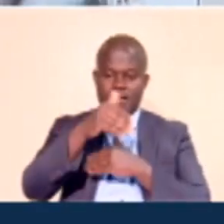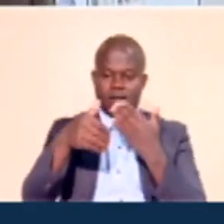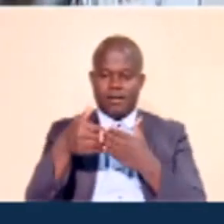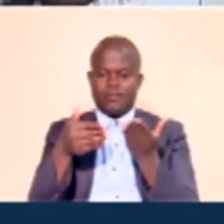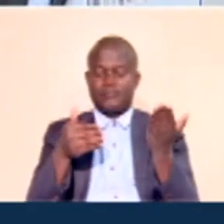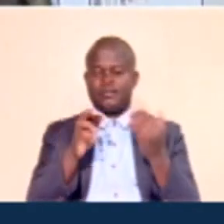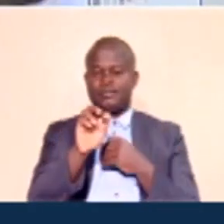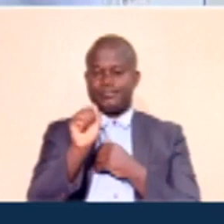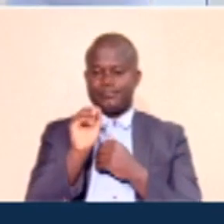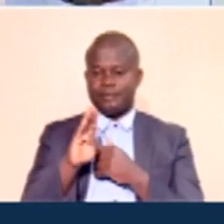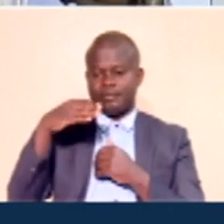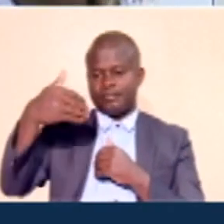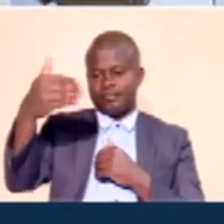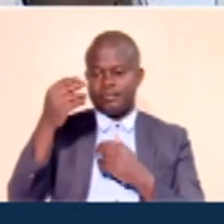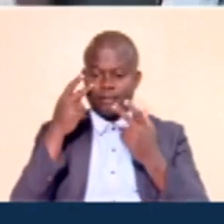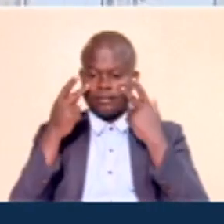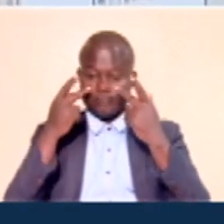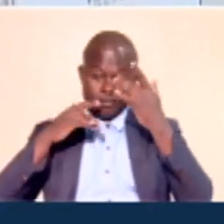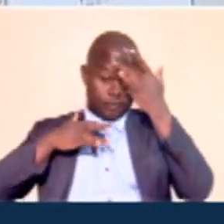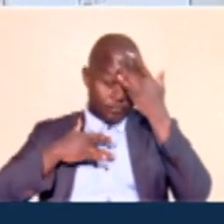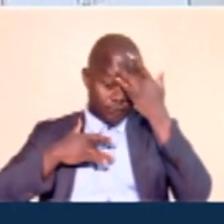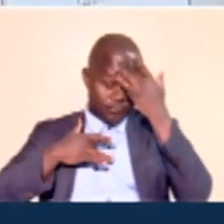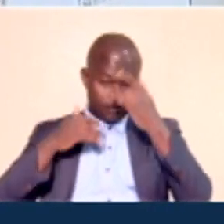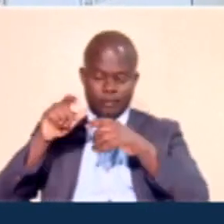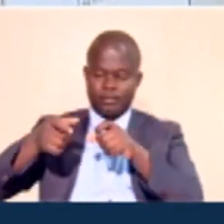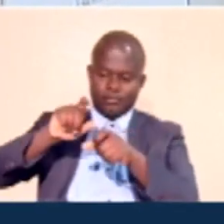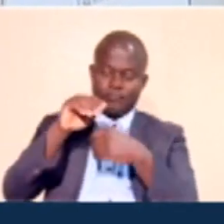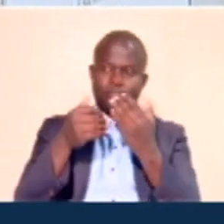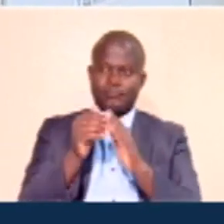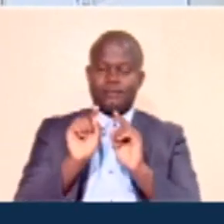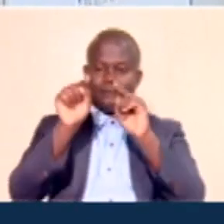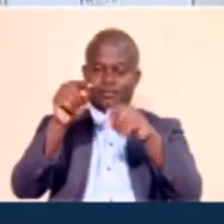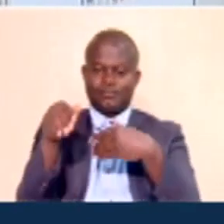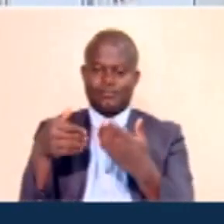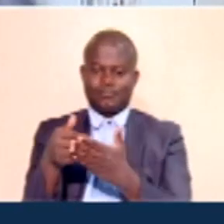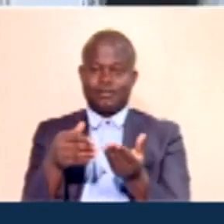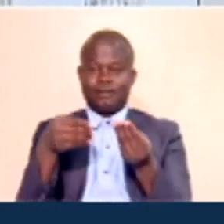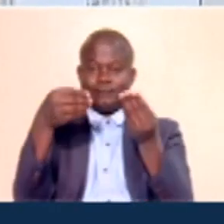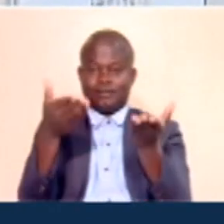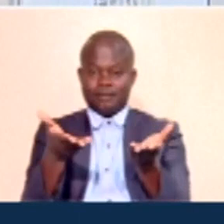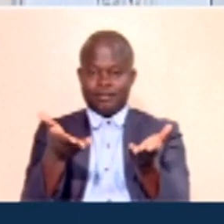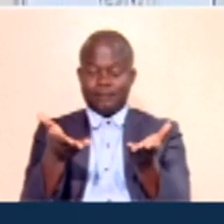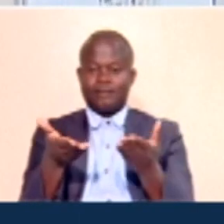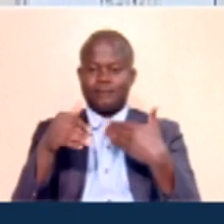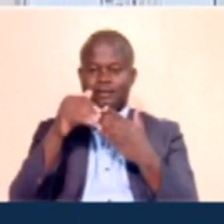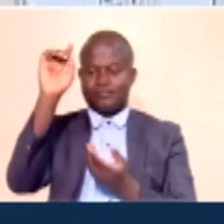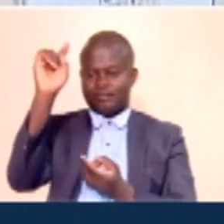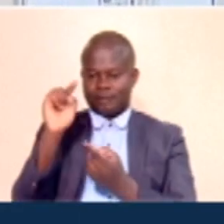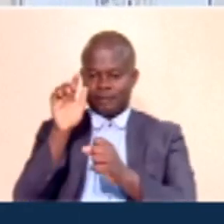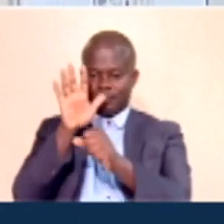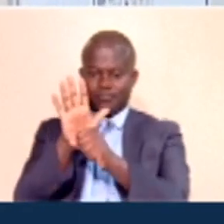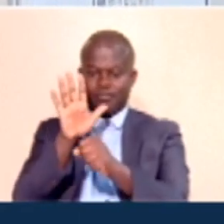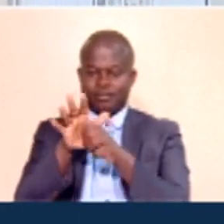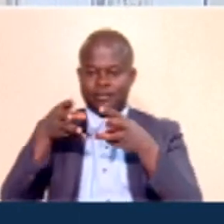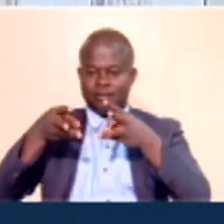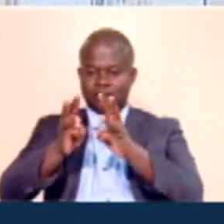yarabu ukugenda ibona urwaye bukaze igenda igahita no gutanga inkingo byaje urwaye bagiye bavuga abanuka cyane ku